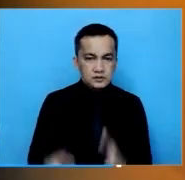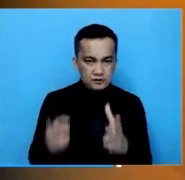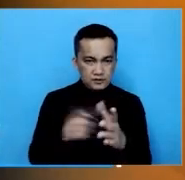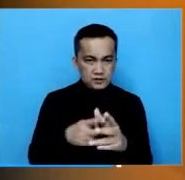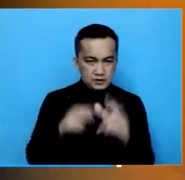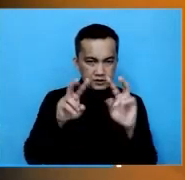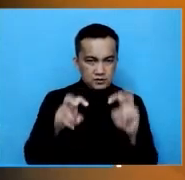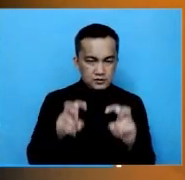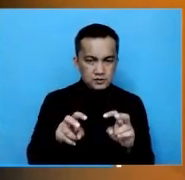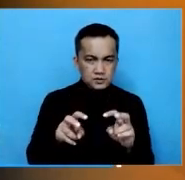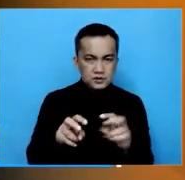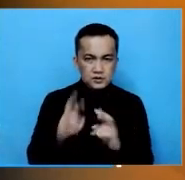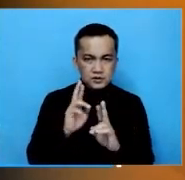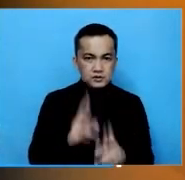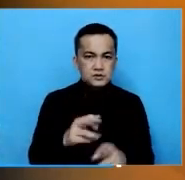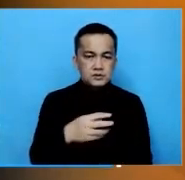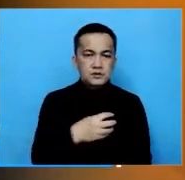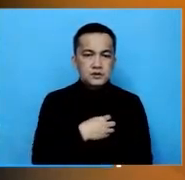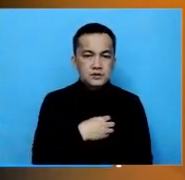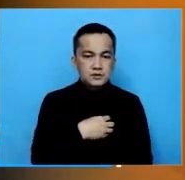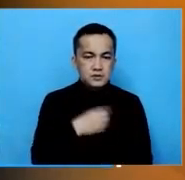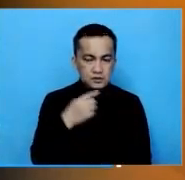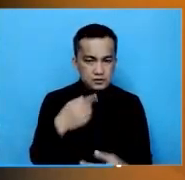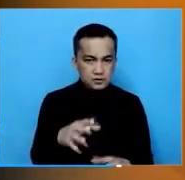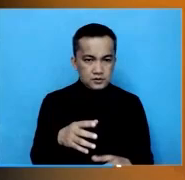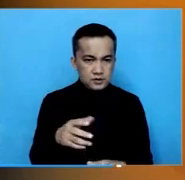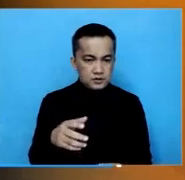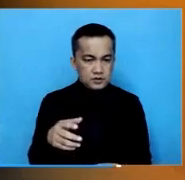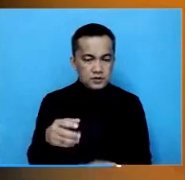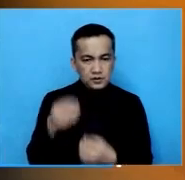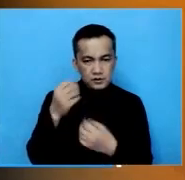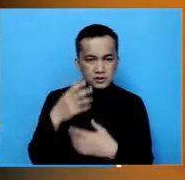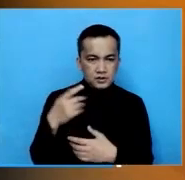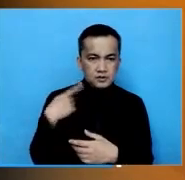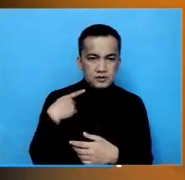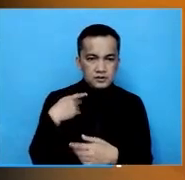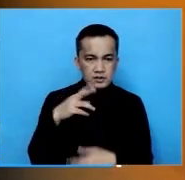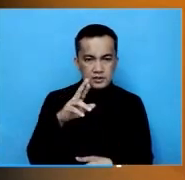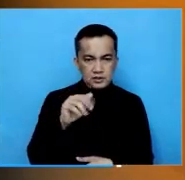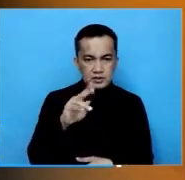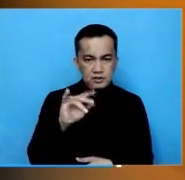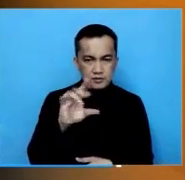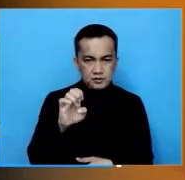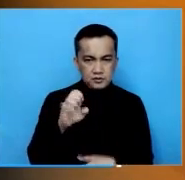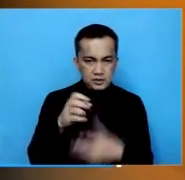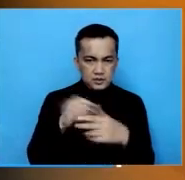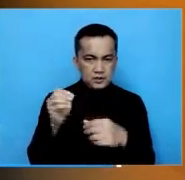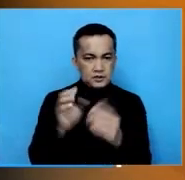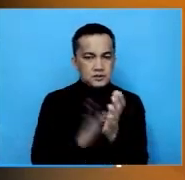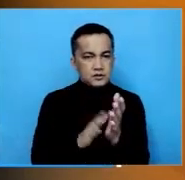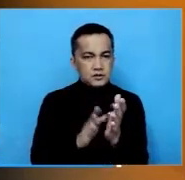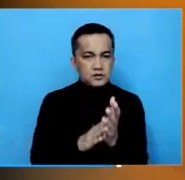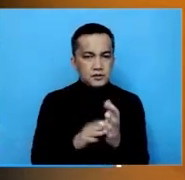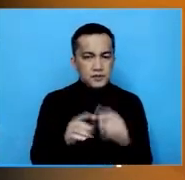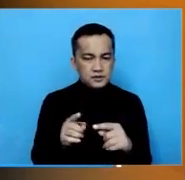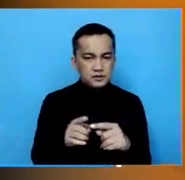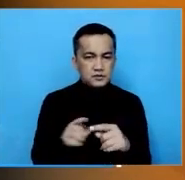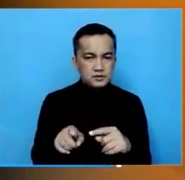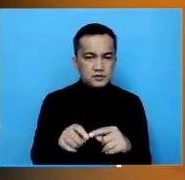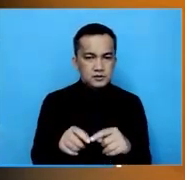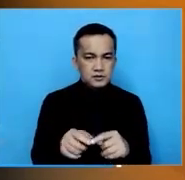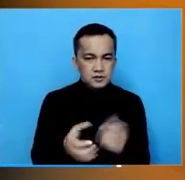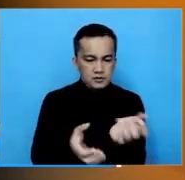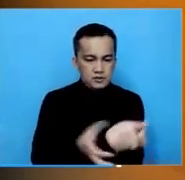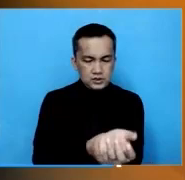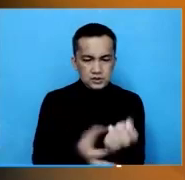investigasyon, rumesponde ang mga pulis matapos makatanggap ng ulat na may rumble sa labas ng isang eskwelahan. Pero habang pinoposesa ng